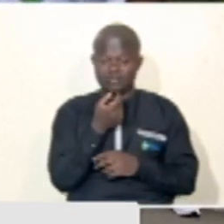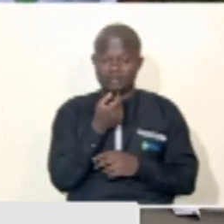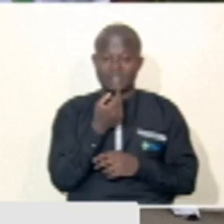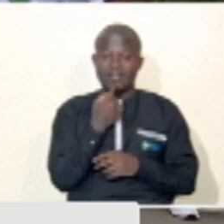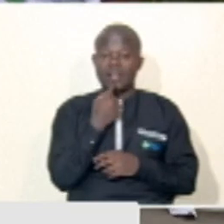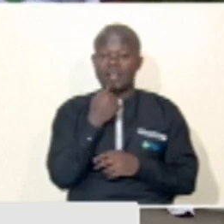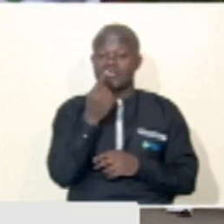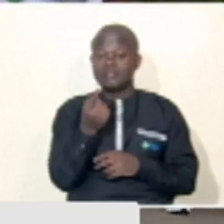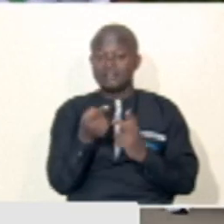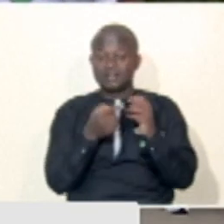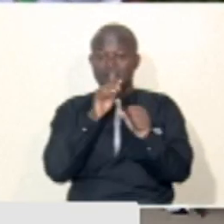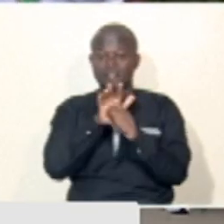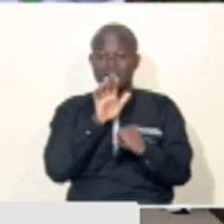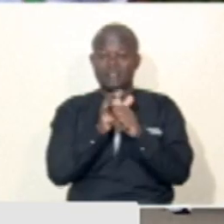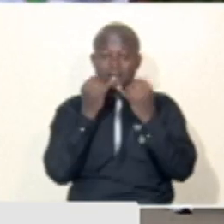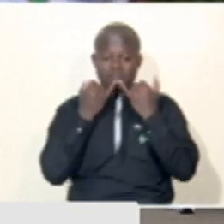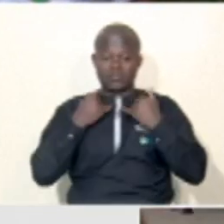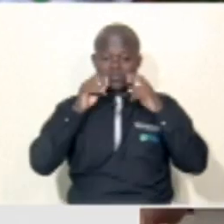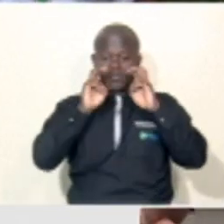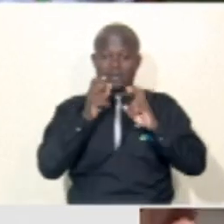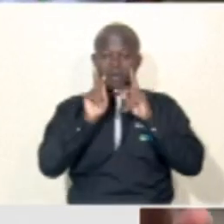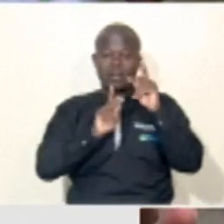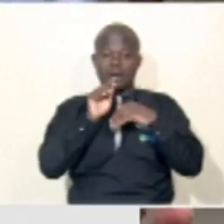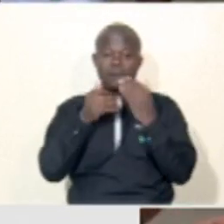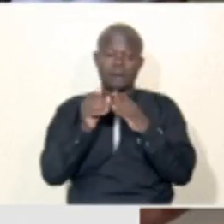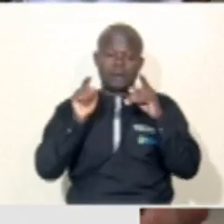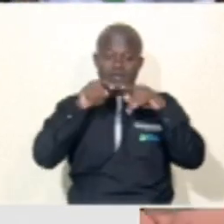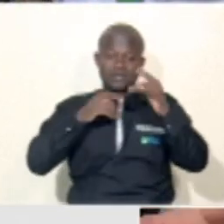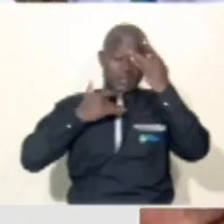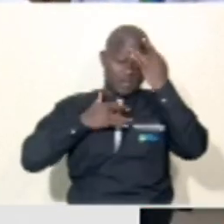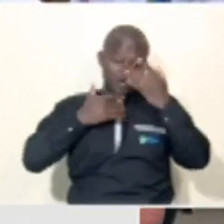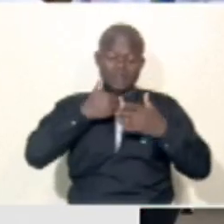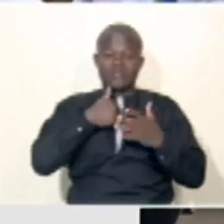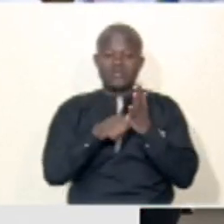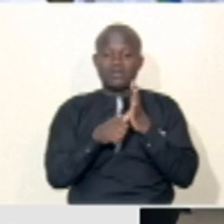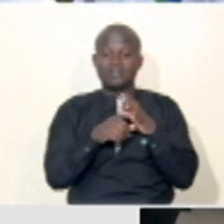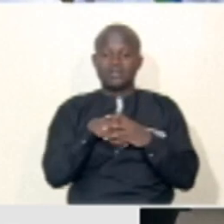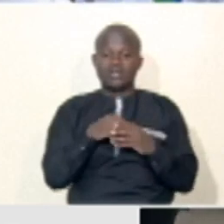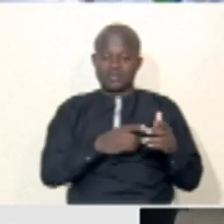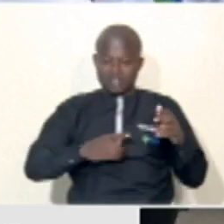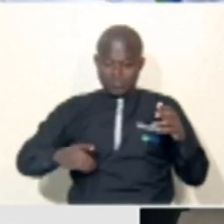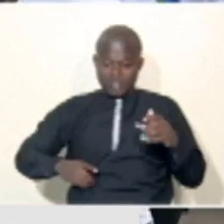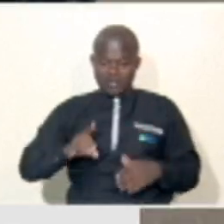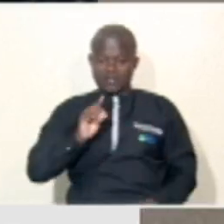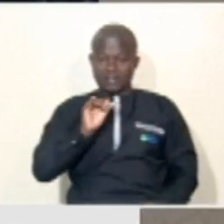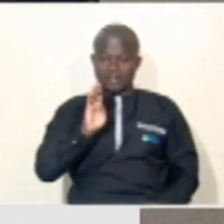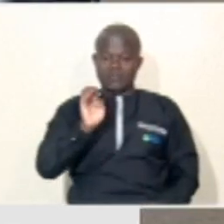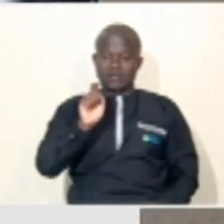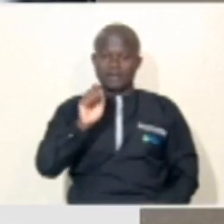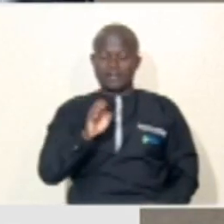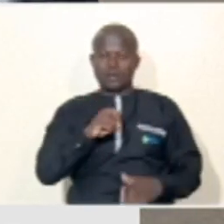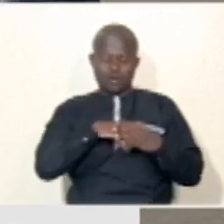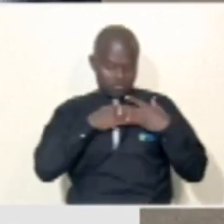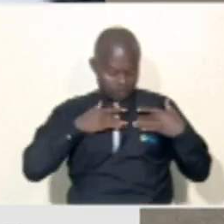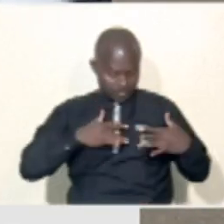Ni kenshi batubwiye ko abantu baje barwaye bafite ikibazo cya diabete cyangwa se